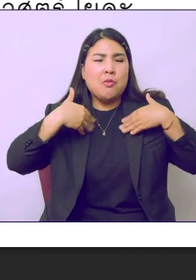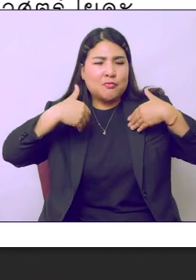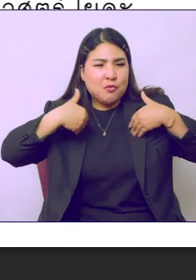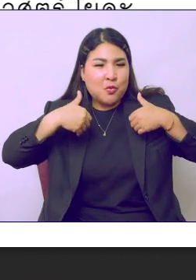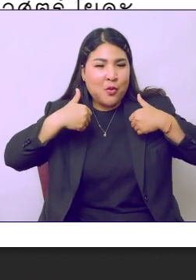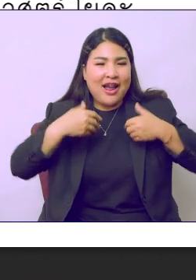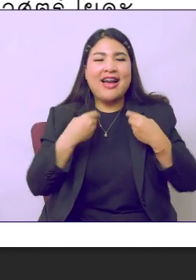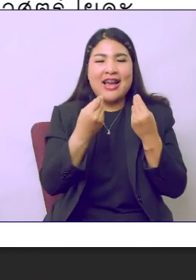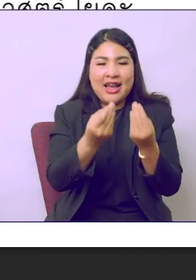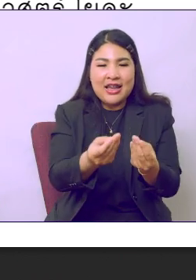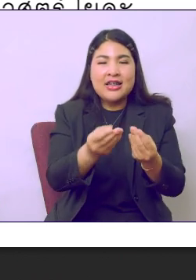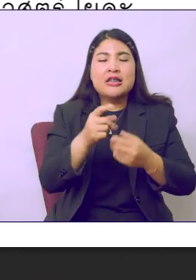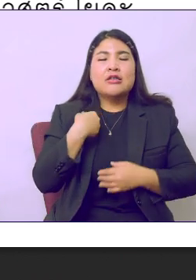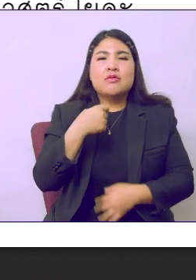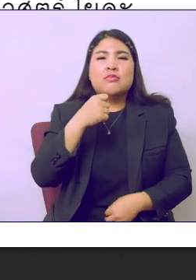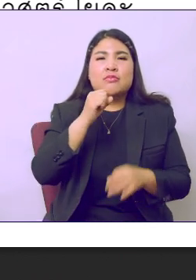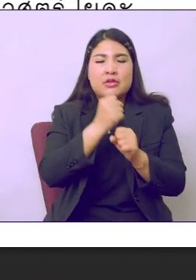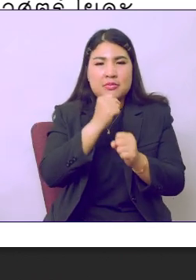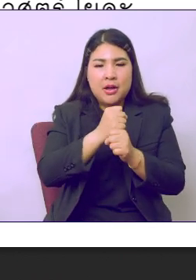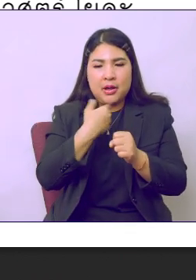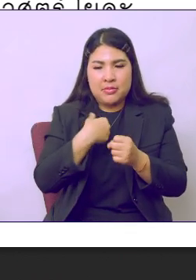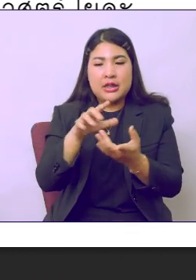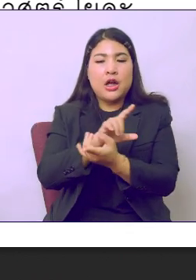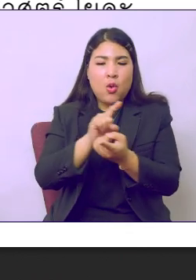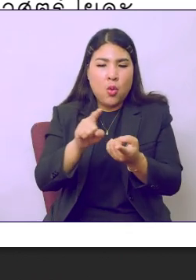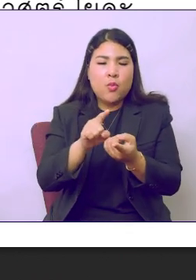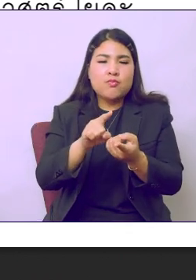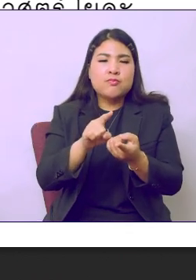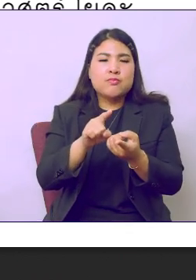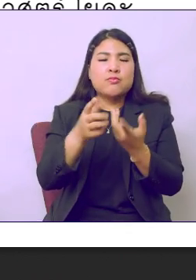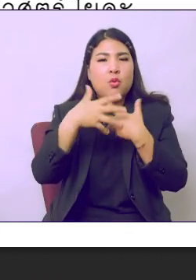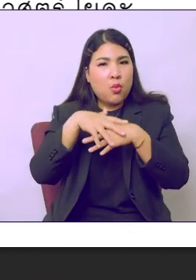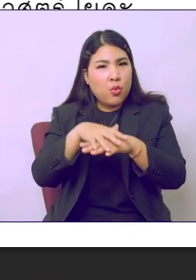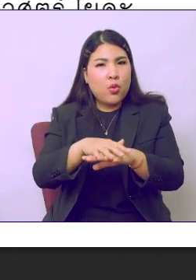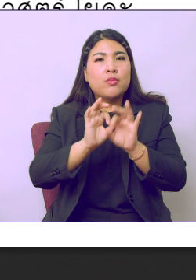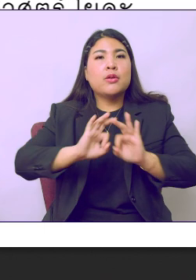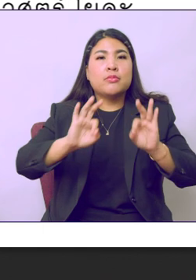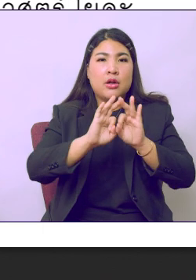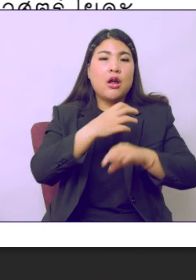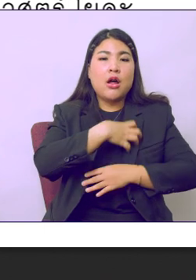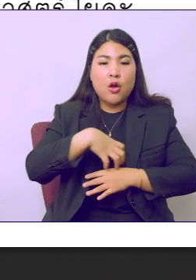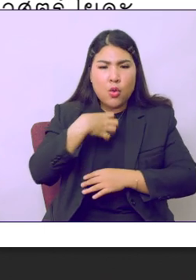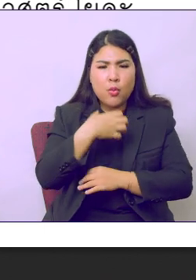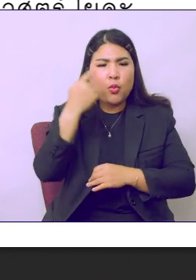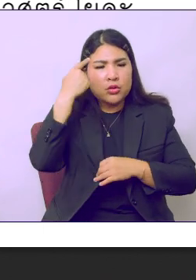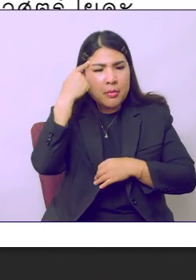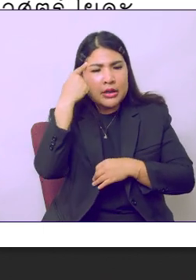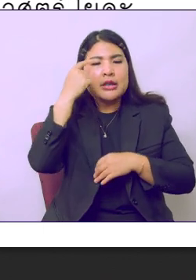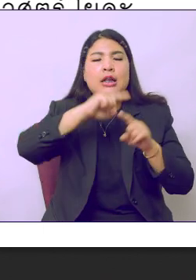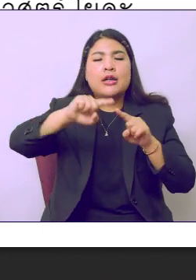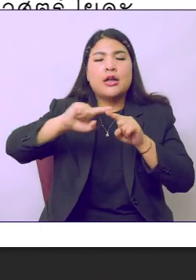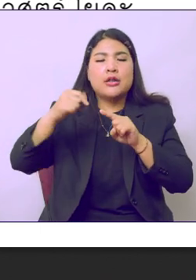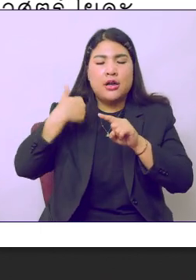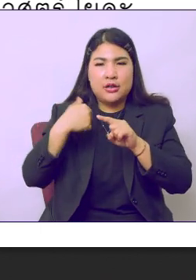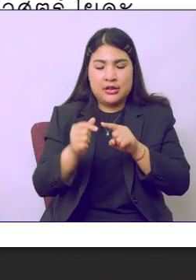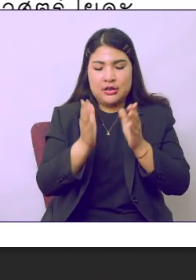อ่าสร้างทำปฏิอ่าสัมพันธ์ทางสังคมให้ได้นะครับแล้วก็เน้นเรื่องของสมาธิควบคุมอารมณ์นะครับแล้วก็เด็กบกพร่อง